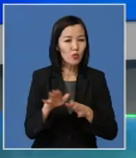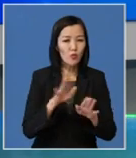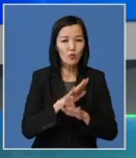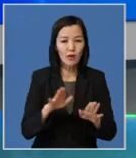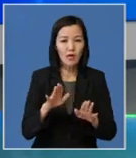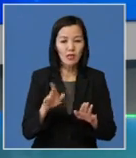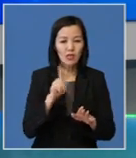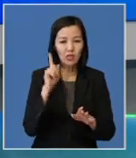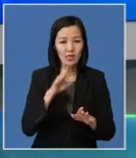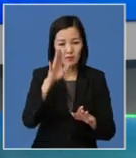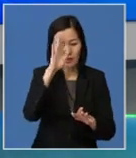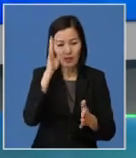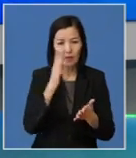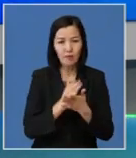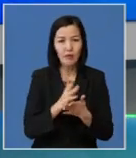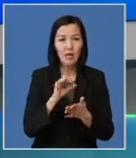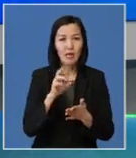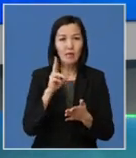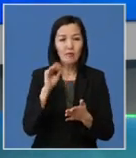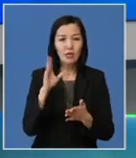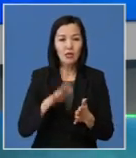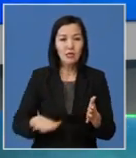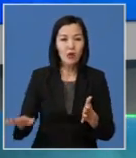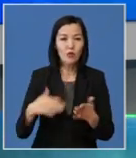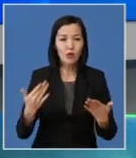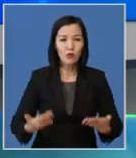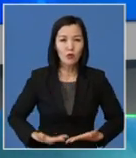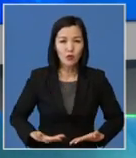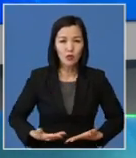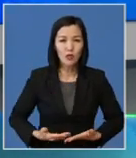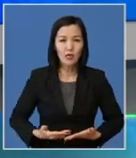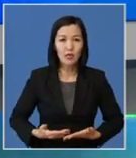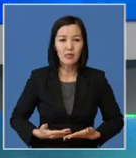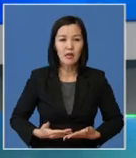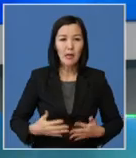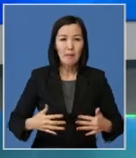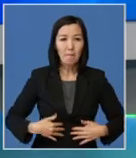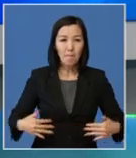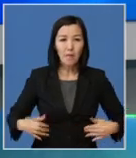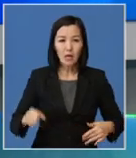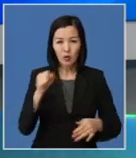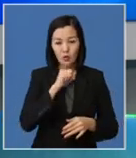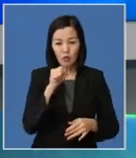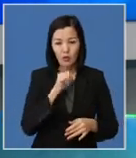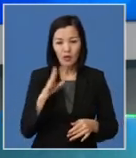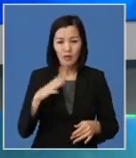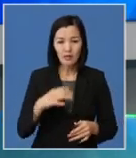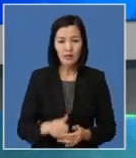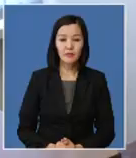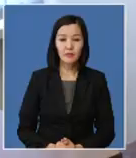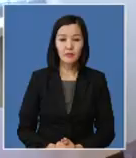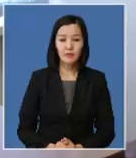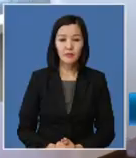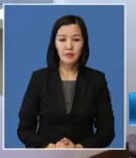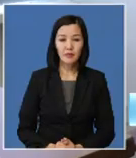бар. Барлығы Еңбекші Қазақ ауданының тұрғындары. Олар сол ауданға қарасты елді мекендерде мал ұрлаумен айналысып келген.